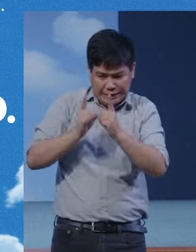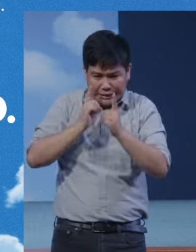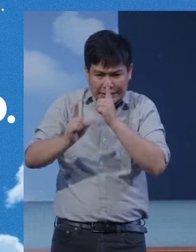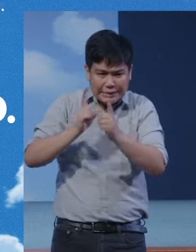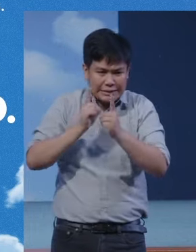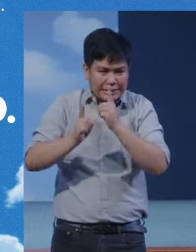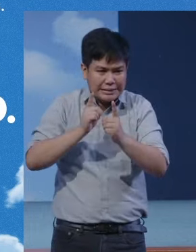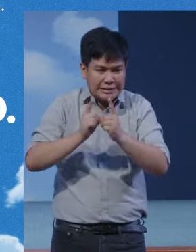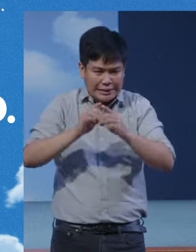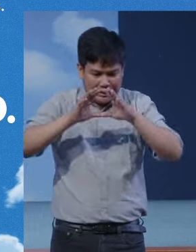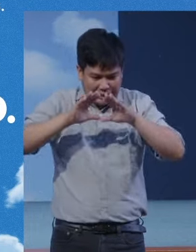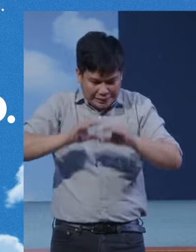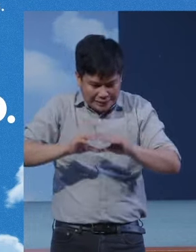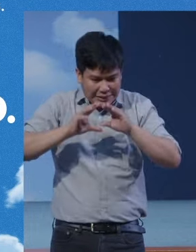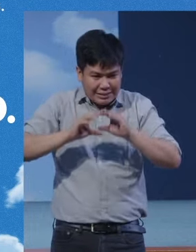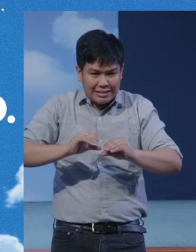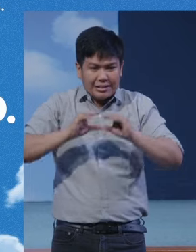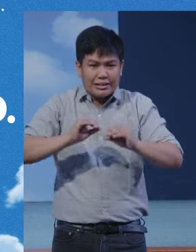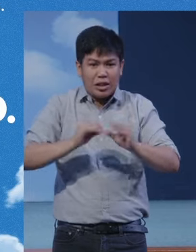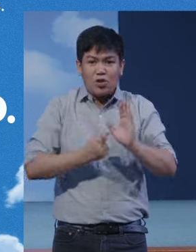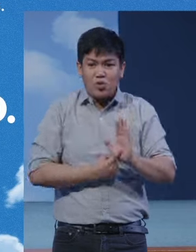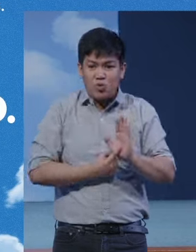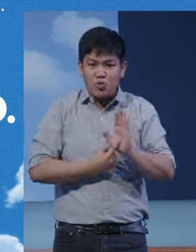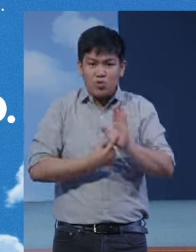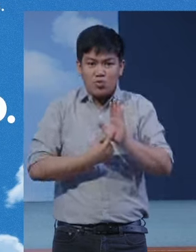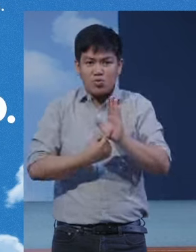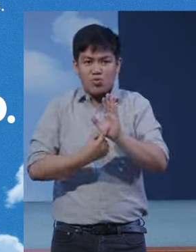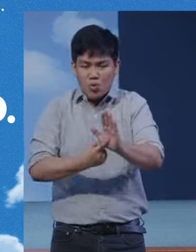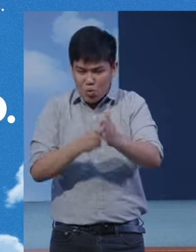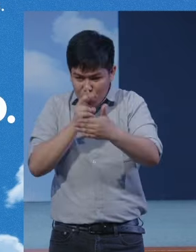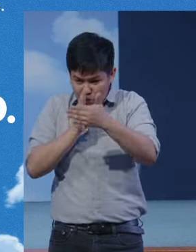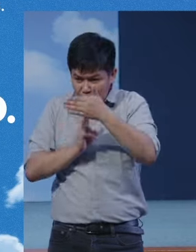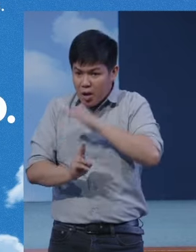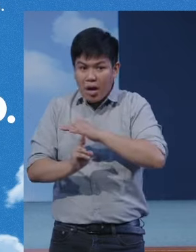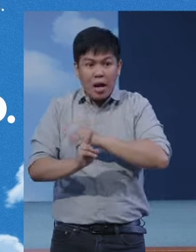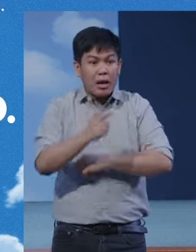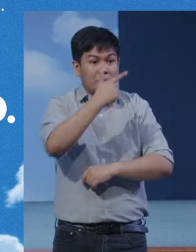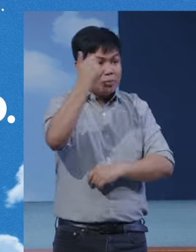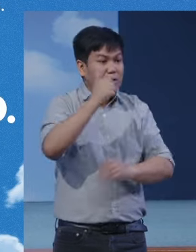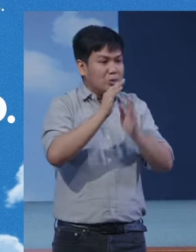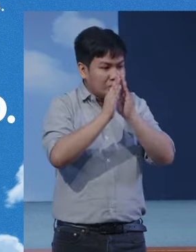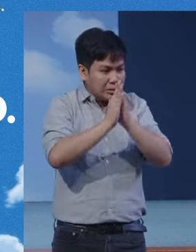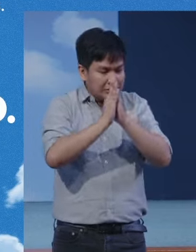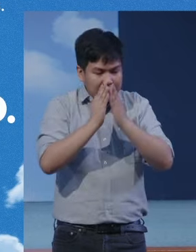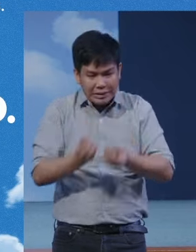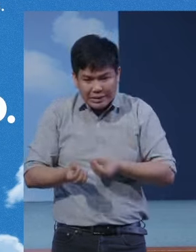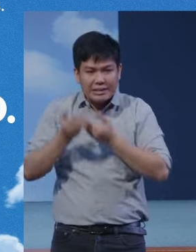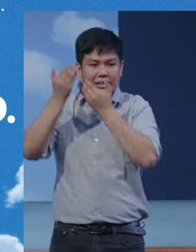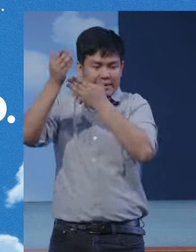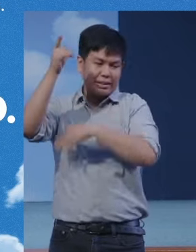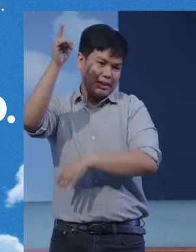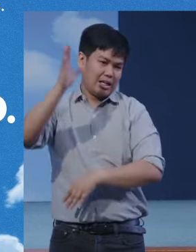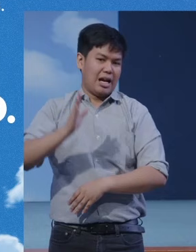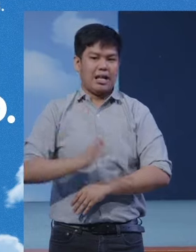mapipilitan kayo Magpakita ng goodwill sa isa't isa dahil ipinanalangin niyo ang